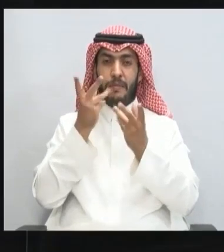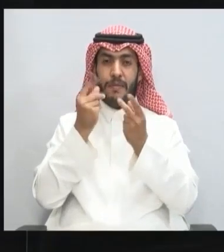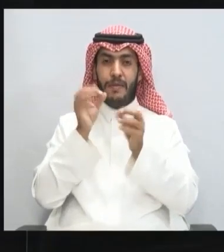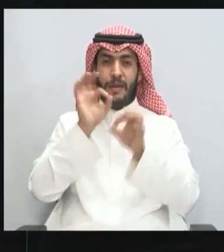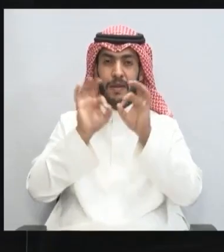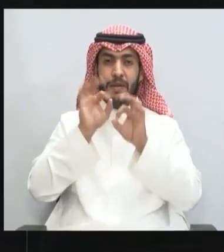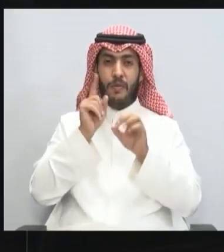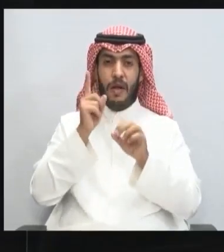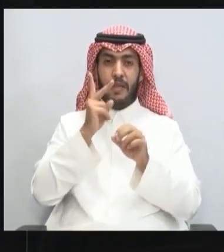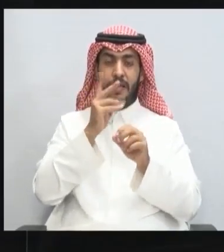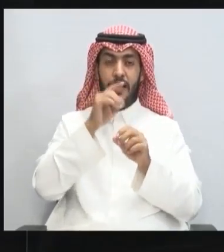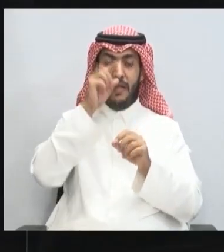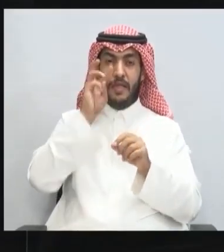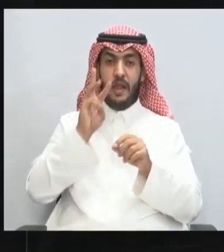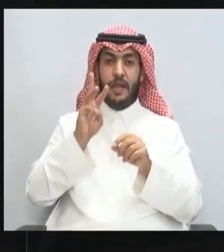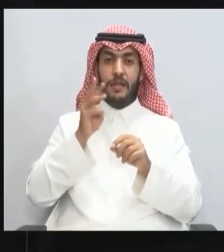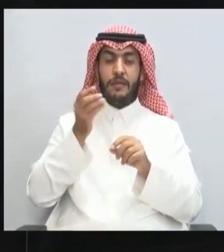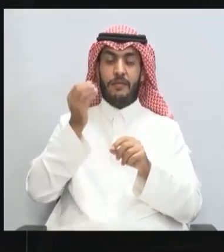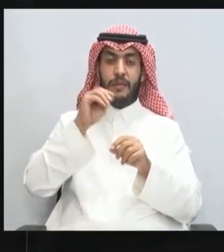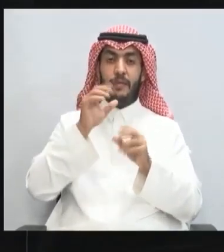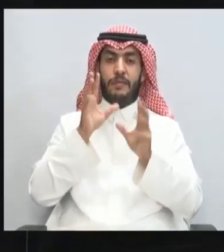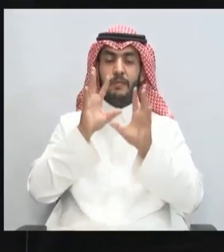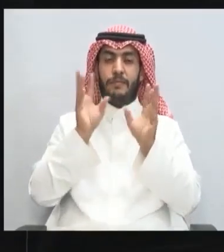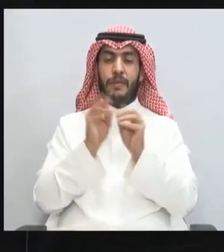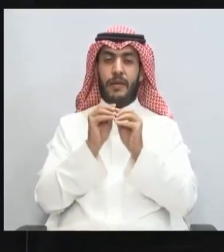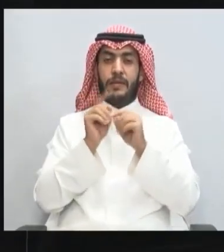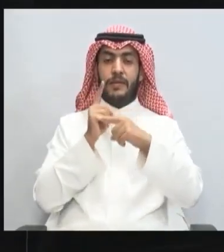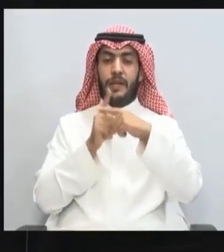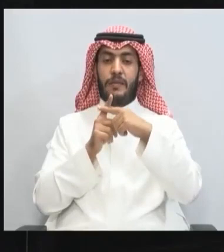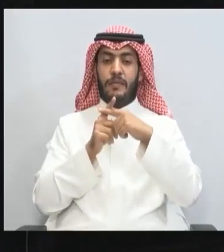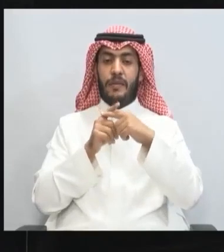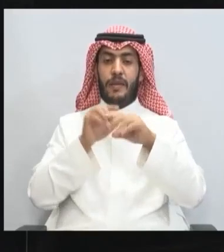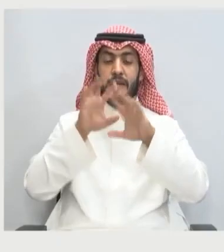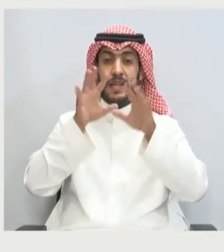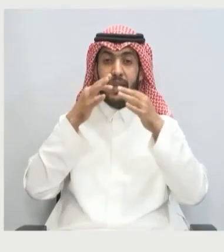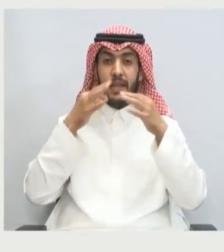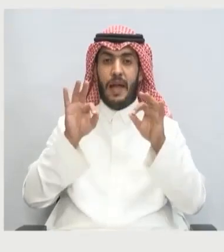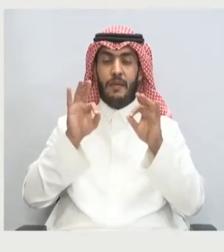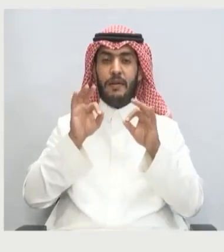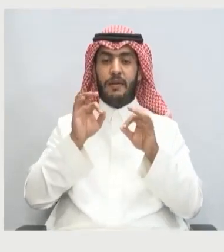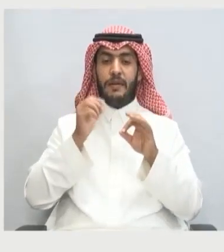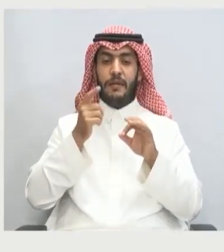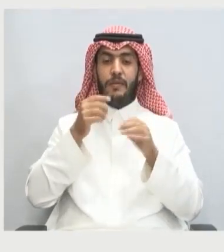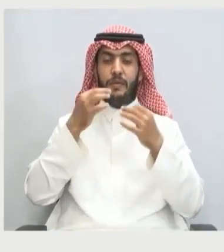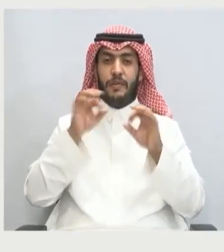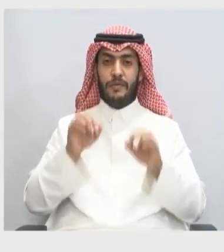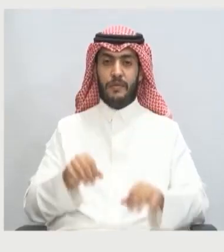الثانيه واذا كانت ثلاثه زائد رتبه الماده الثالثه ثم تعطيك الرتبه الكليه للتفاعل